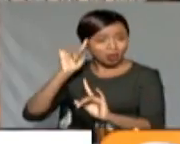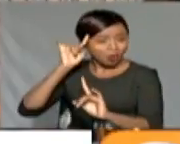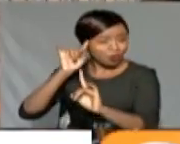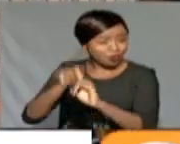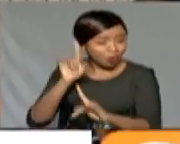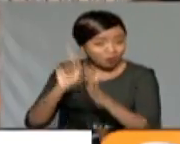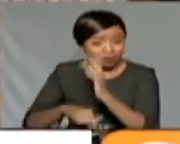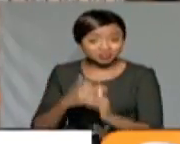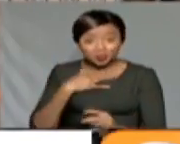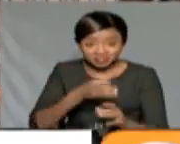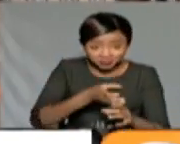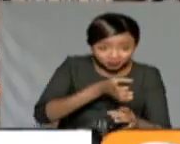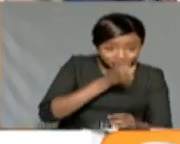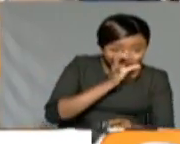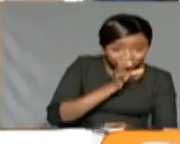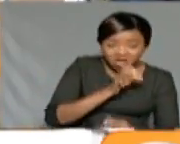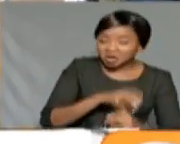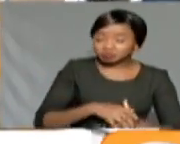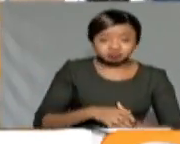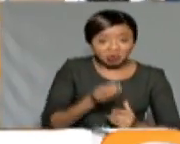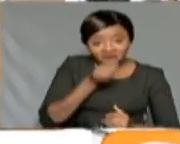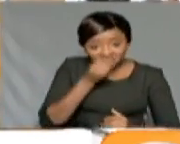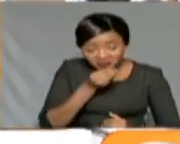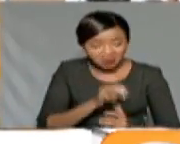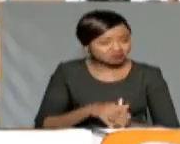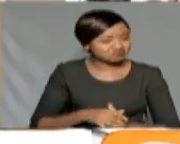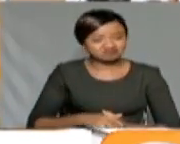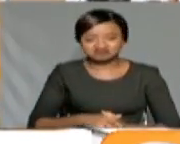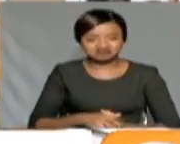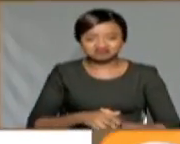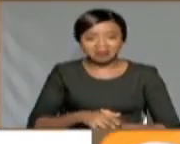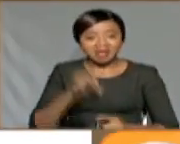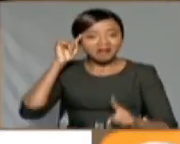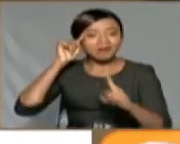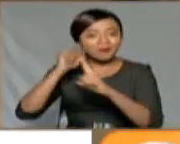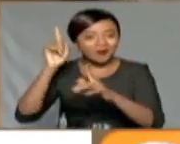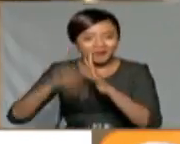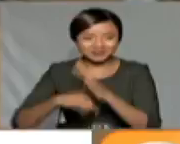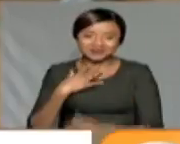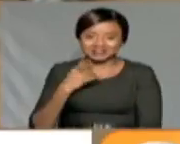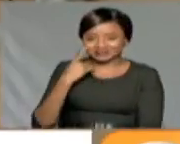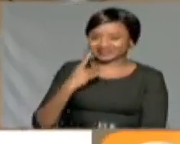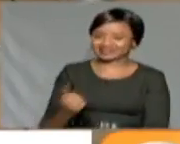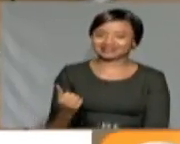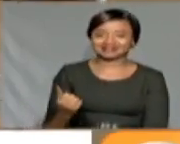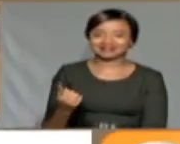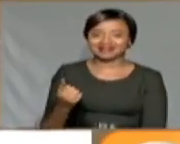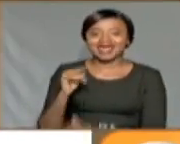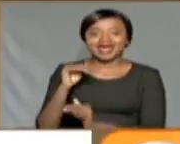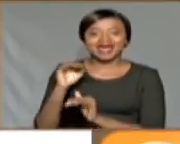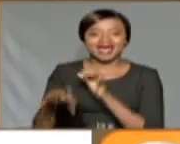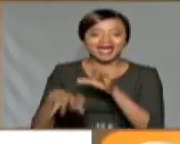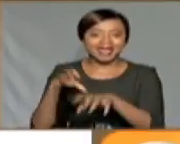mara nyingi hawana hamu ya vyakula au vinywaji. Wameletwa hapa kumuona mnyama huyu, paka.